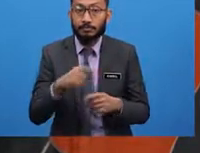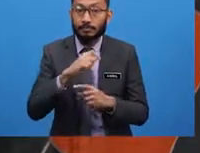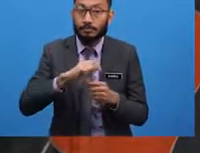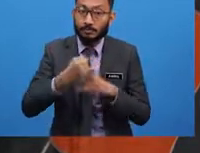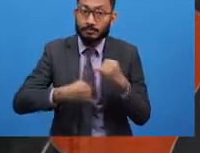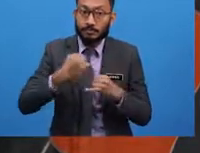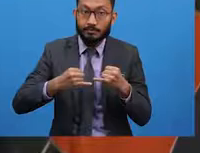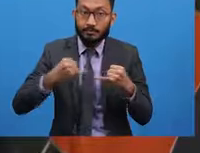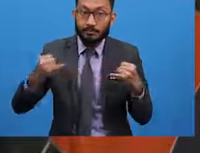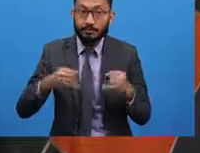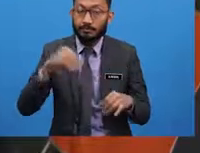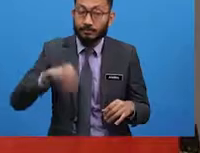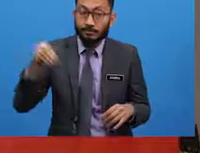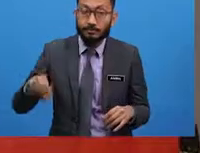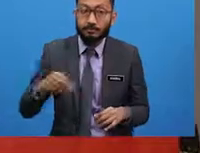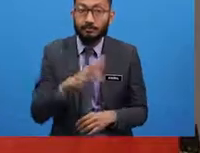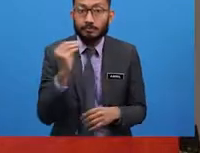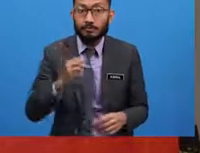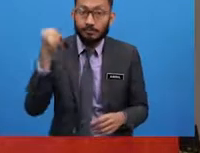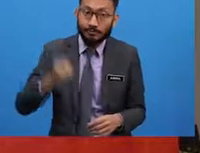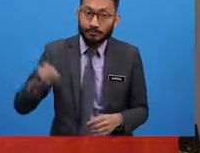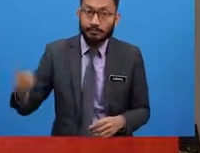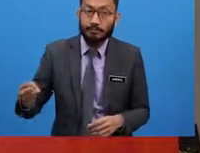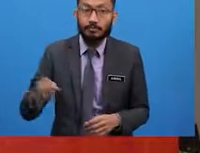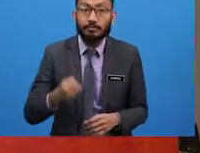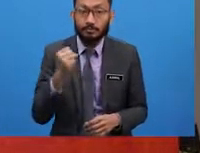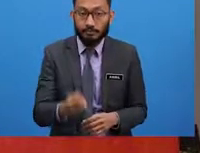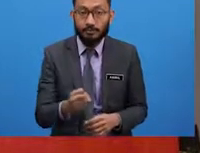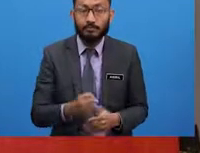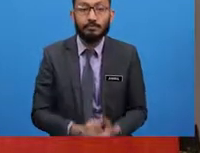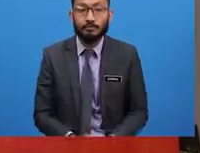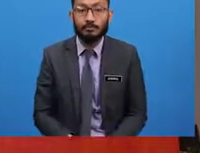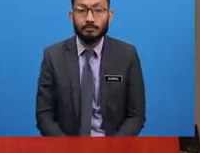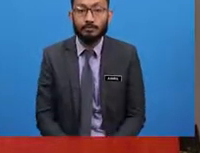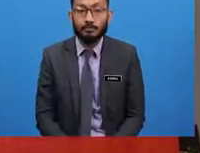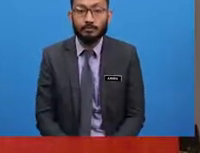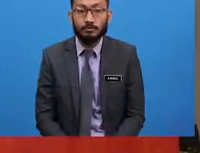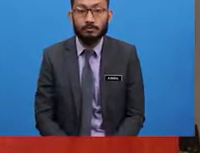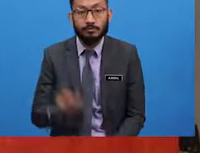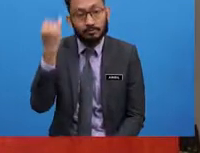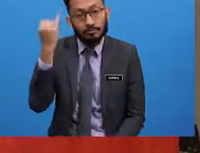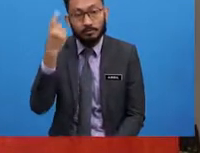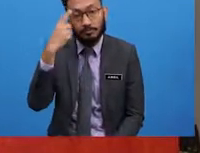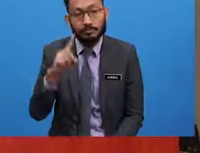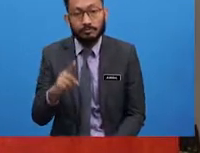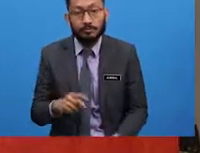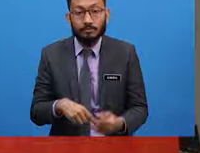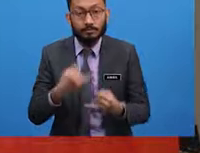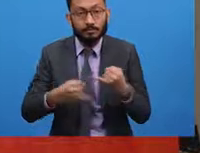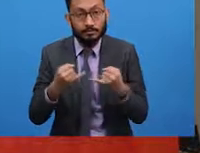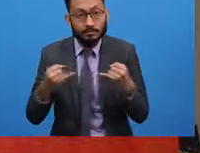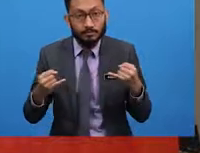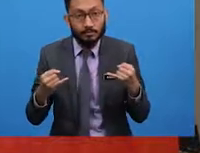bahagian untuk diterap. Di sini, saya bercadang penjuru kanan kiri kain untuk ikat